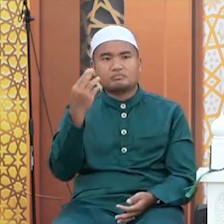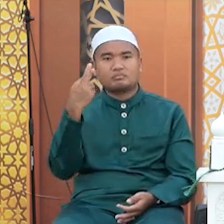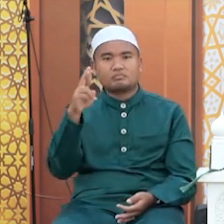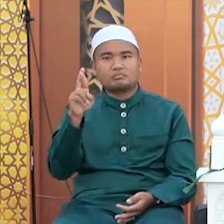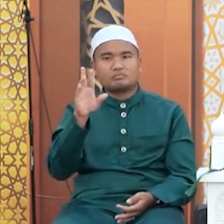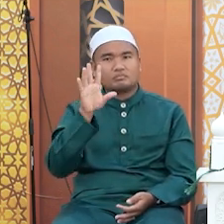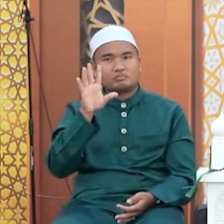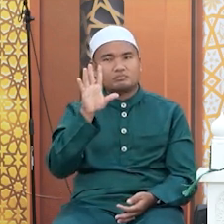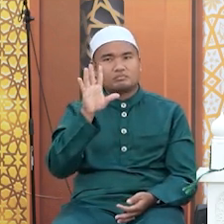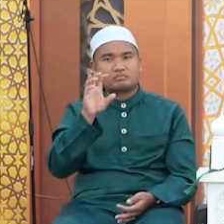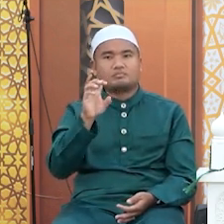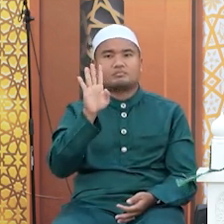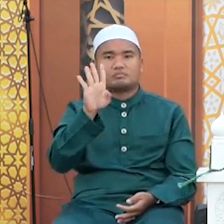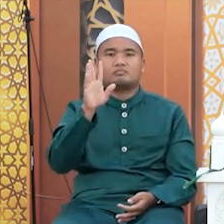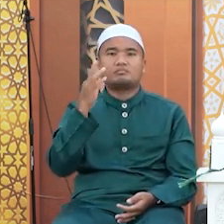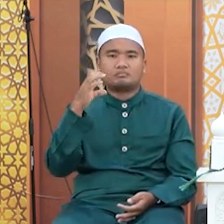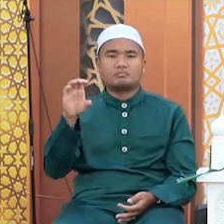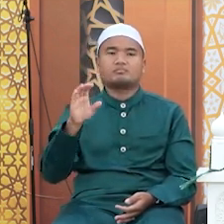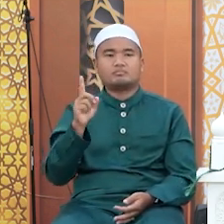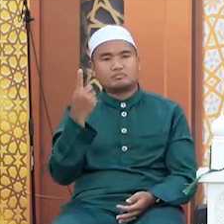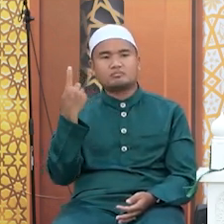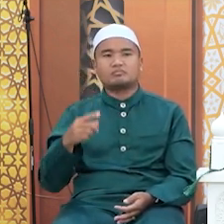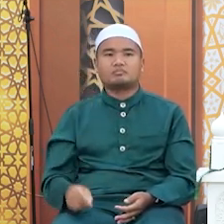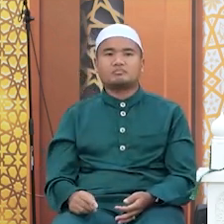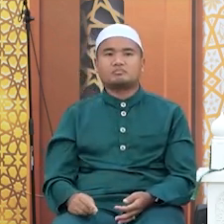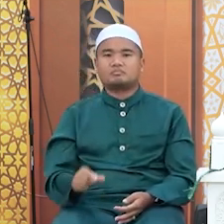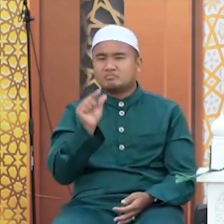2.5%. Jumlah yang amat kecil.